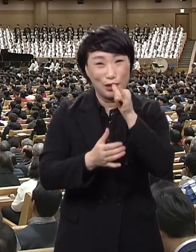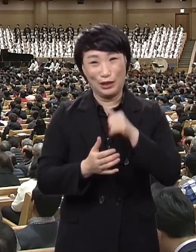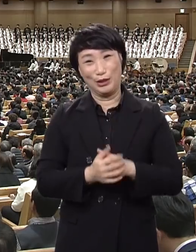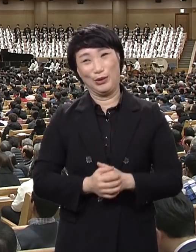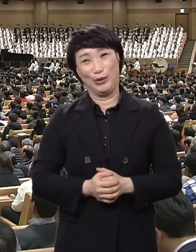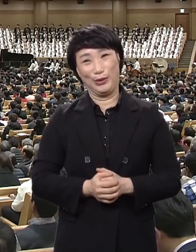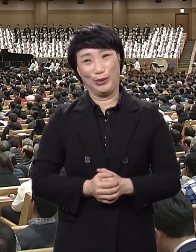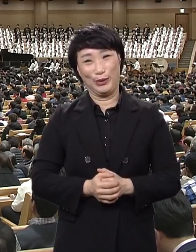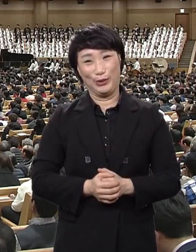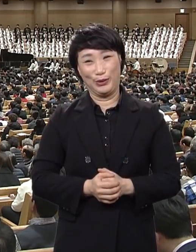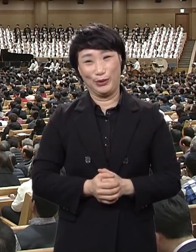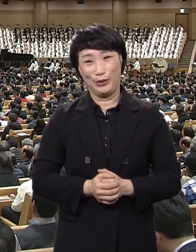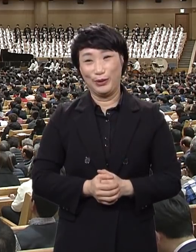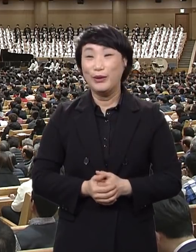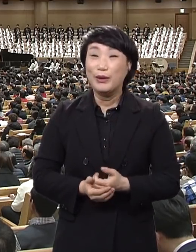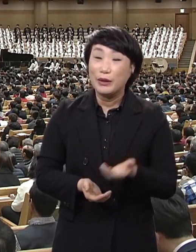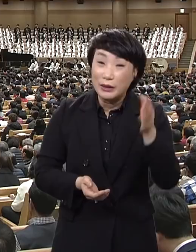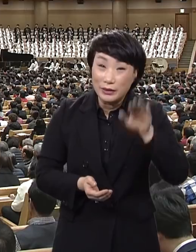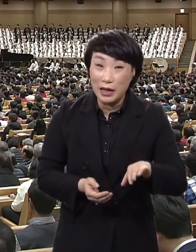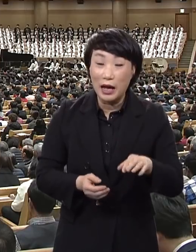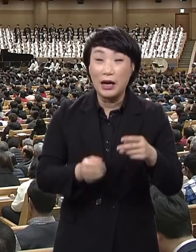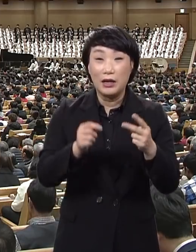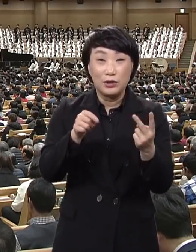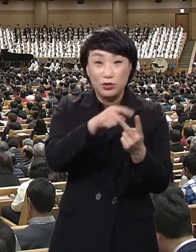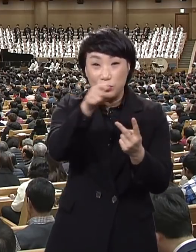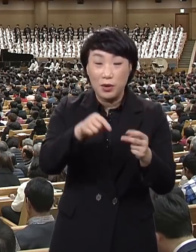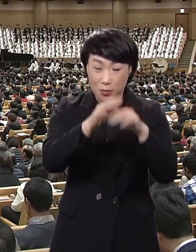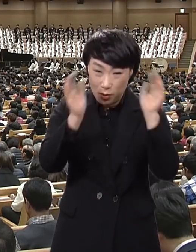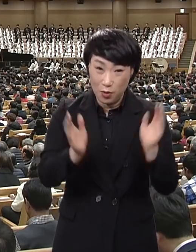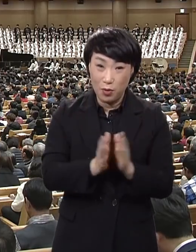말입니다. 그러나 두 번 다